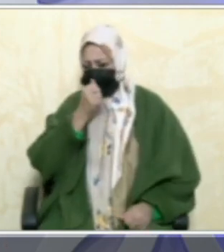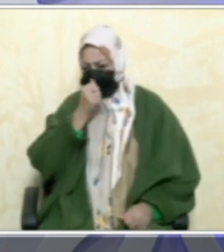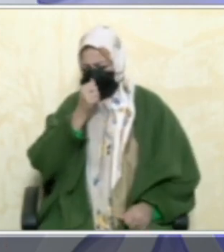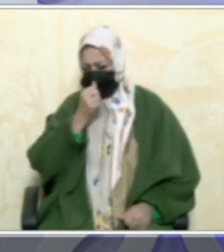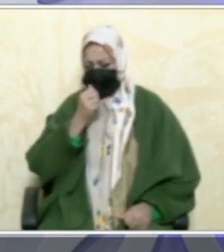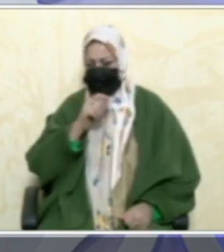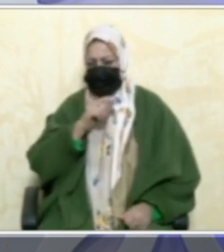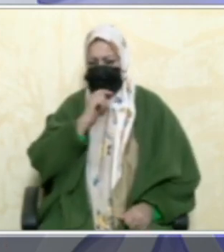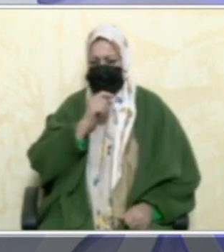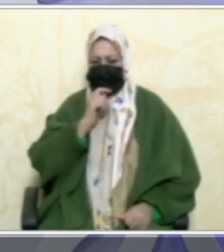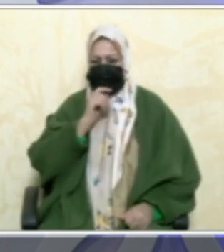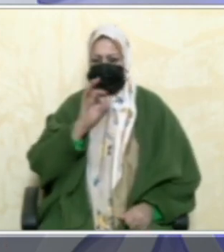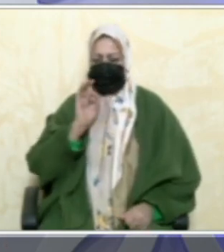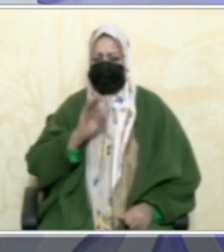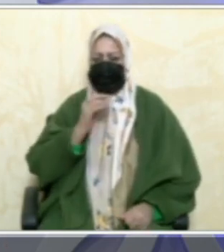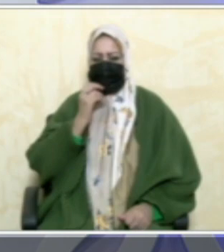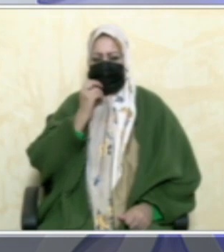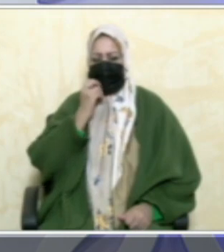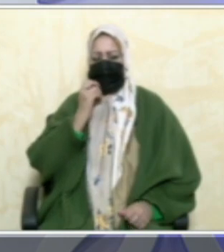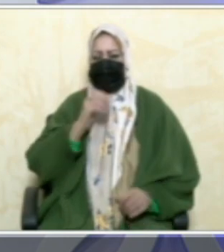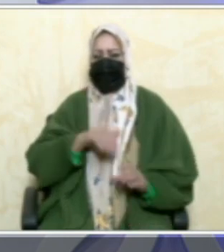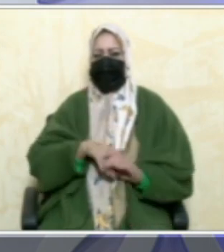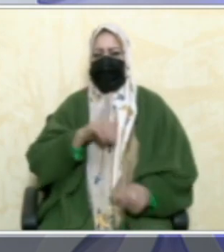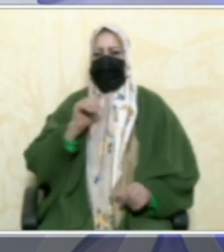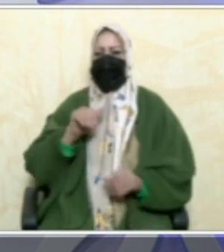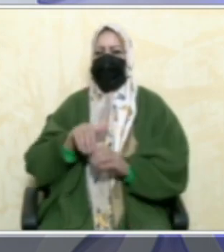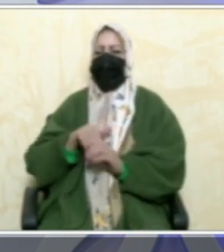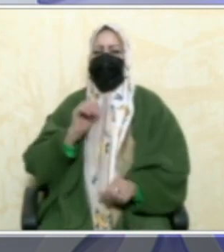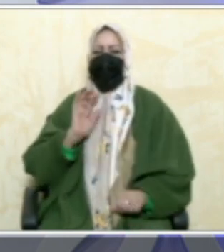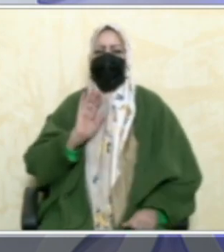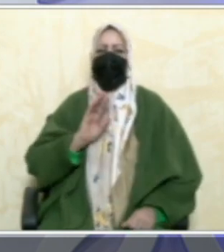بقية أهل السنة عليهم. فالآن